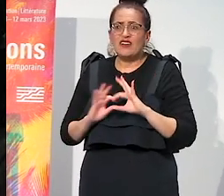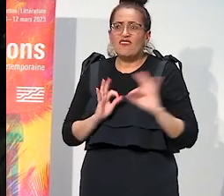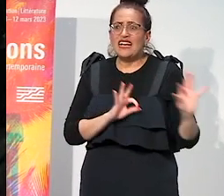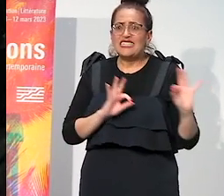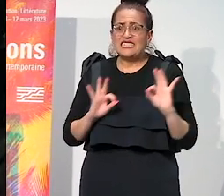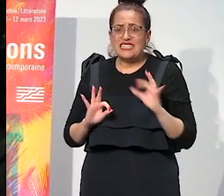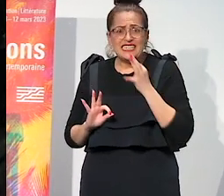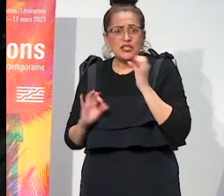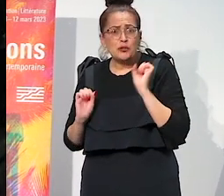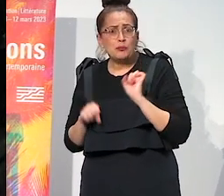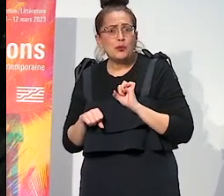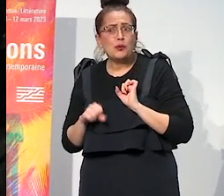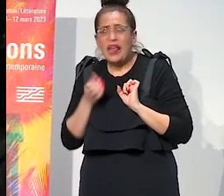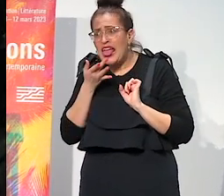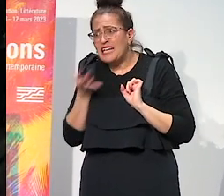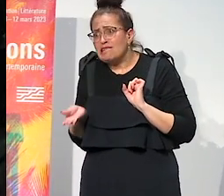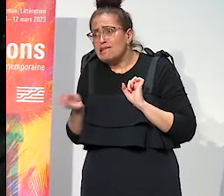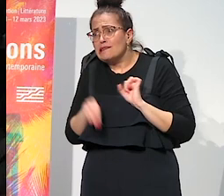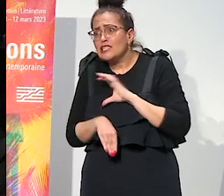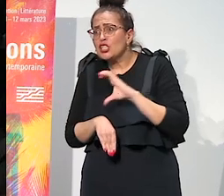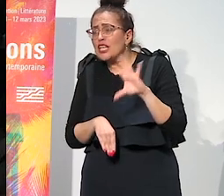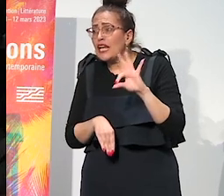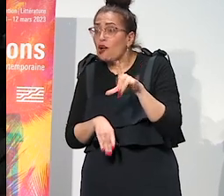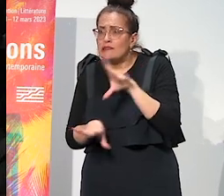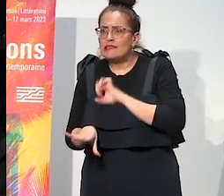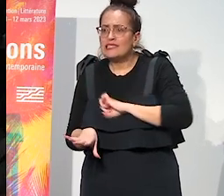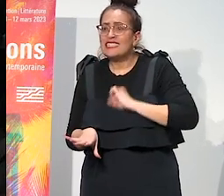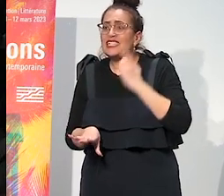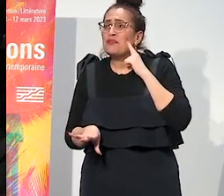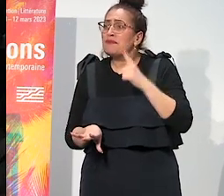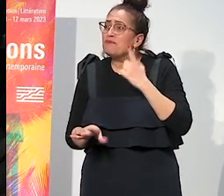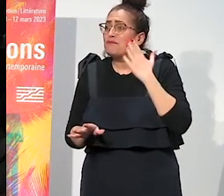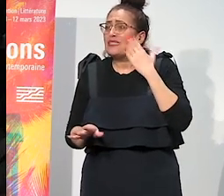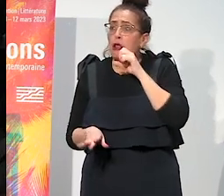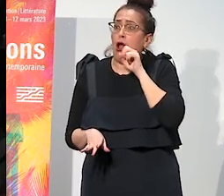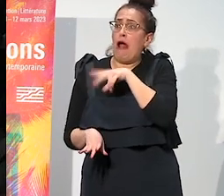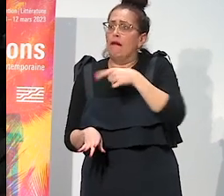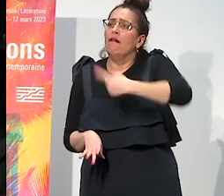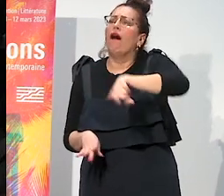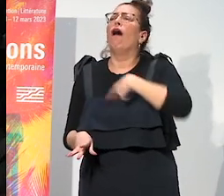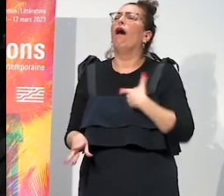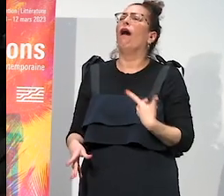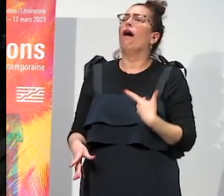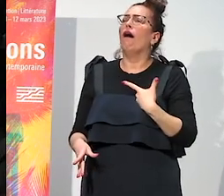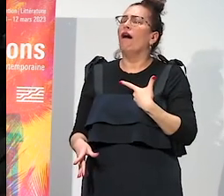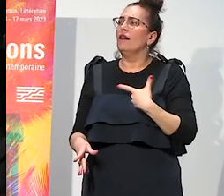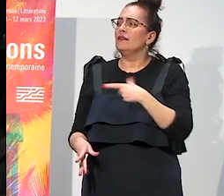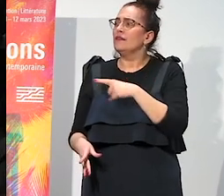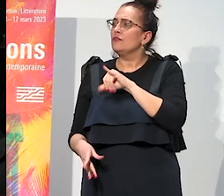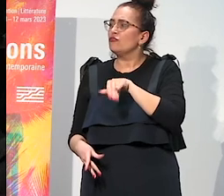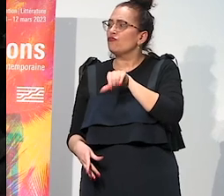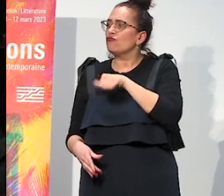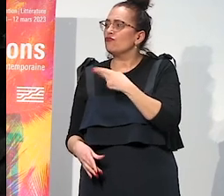envie de spoil ceux qui n'ont pas lu, mais vous avez dit « pour Jeanne,